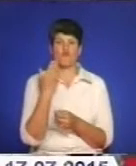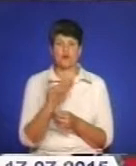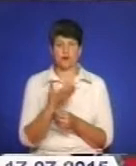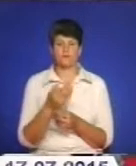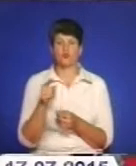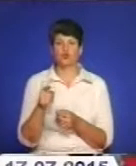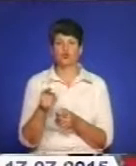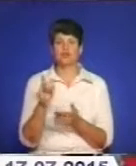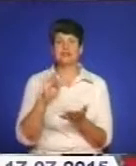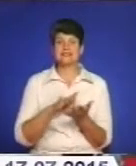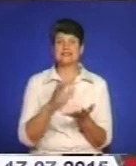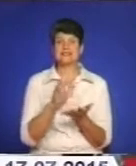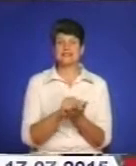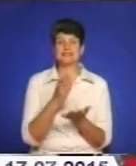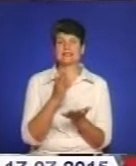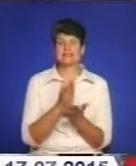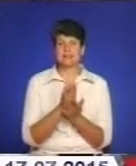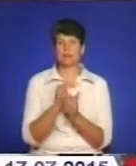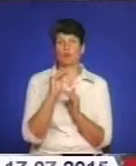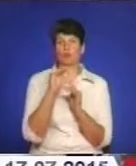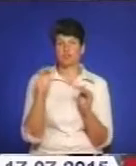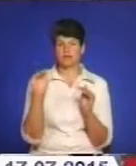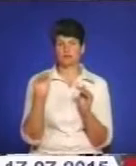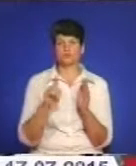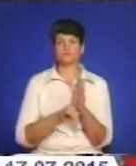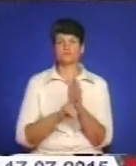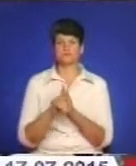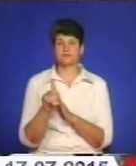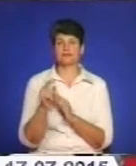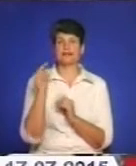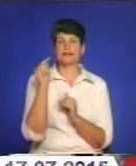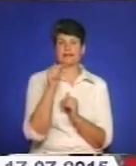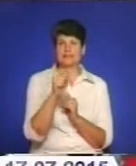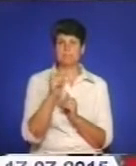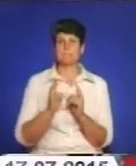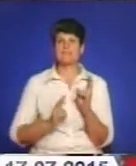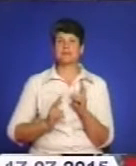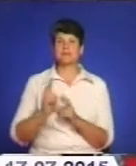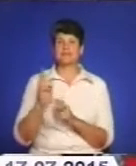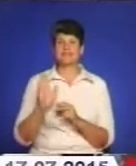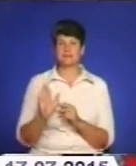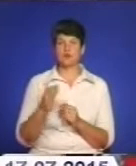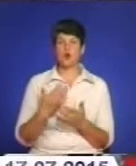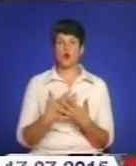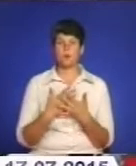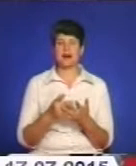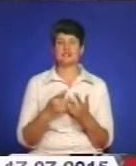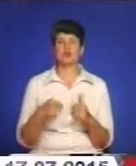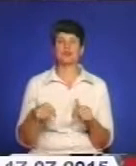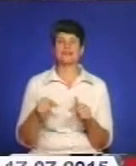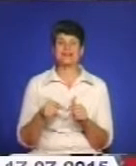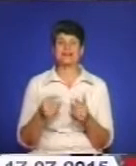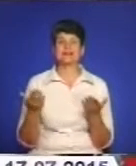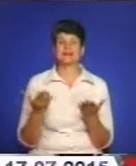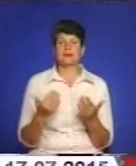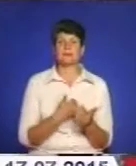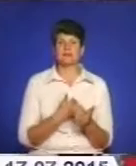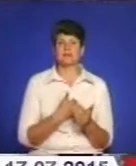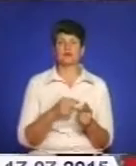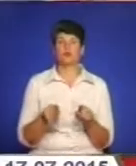центр зайнятості стає такою своєрідною площадкою, стартовою, значить, для тих підприємств, громадських організацій, які бажають